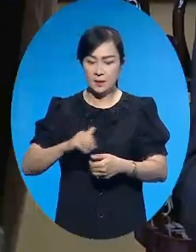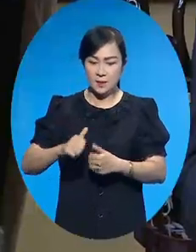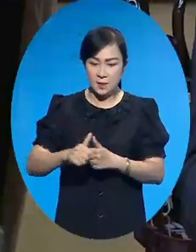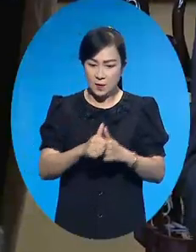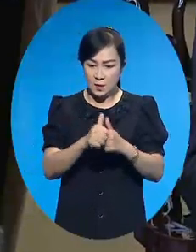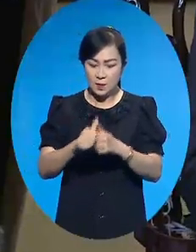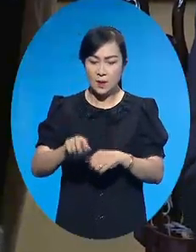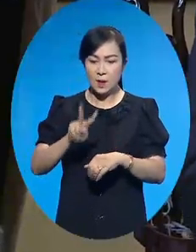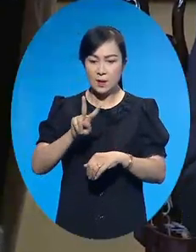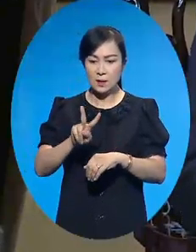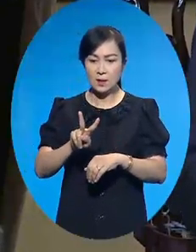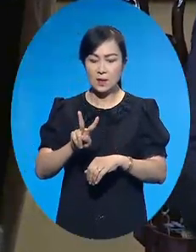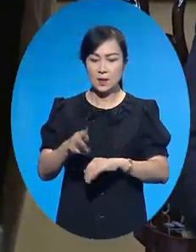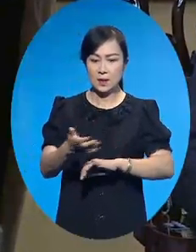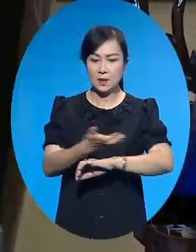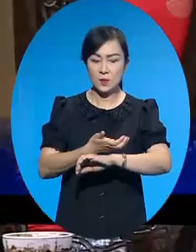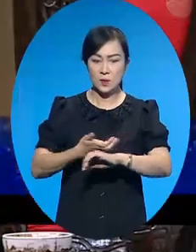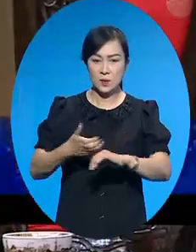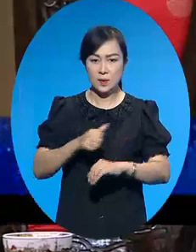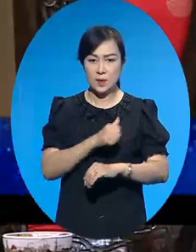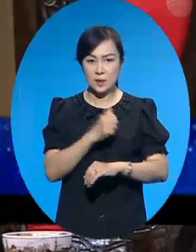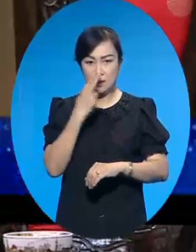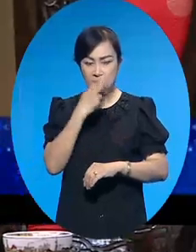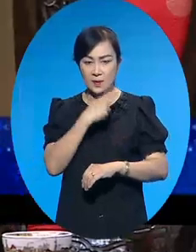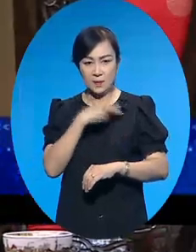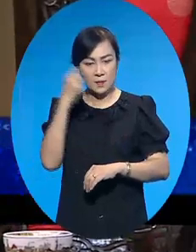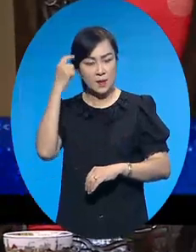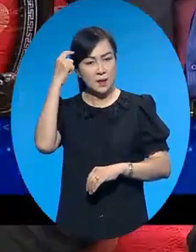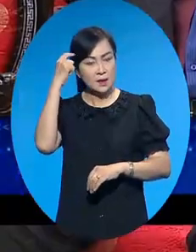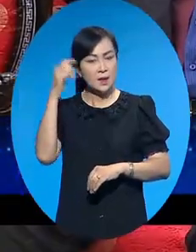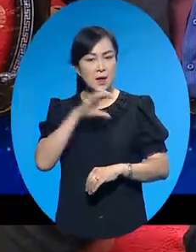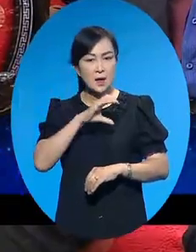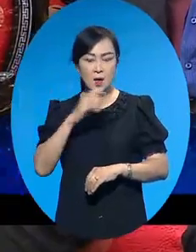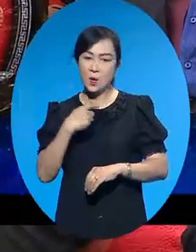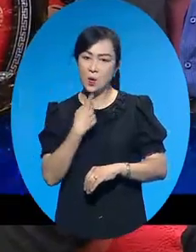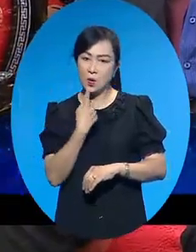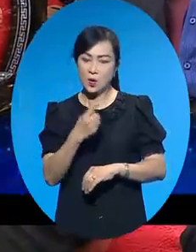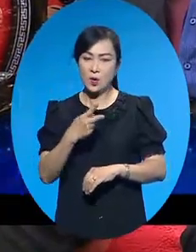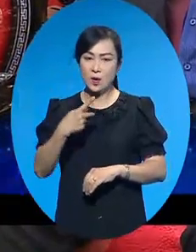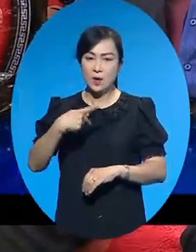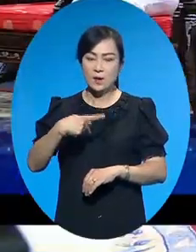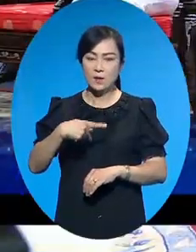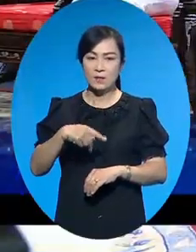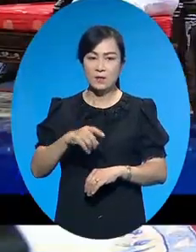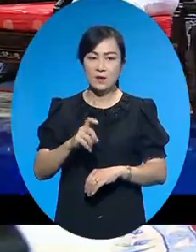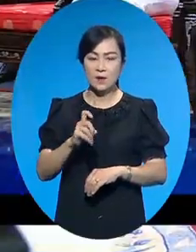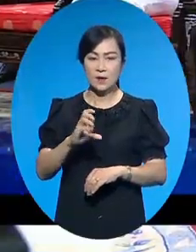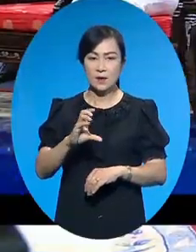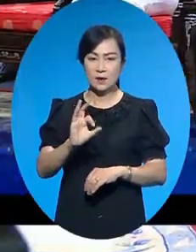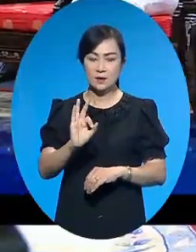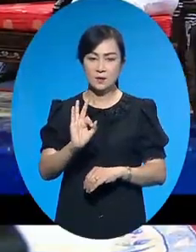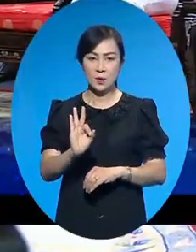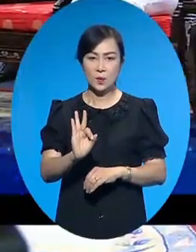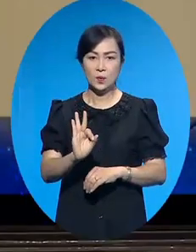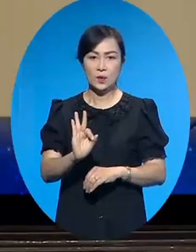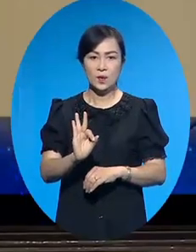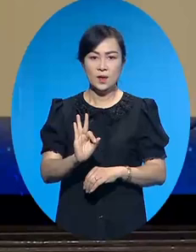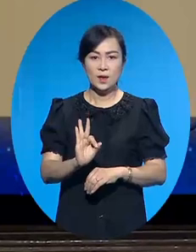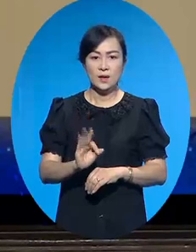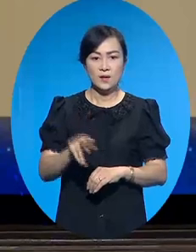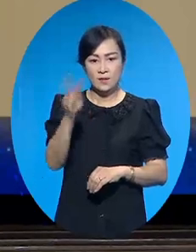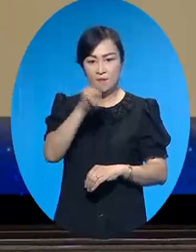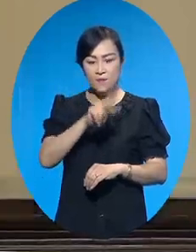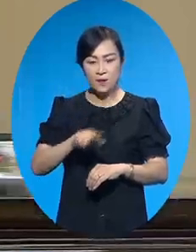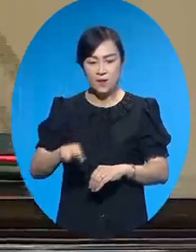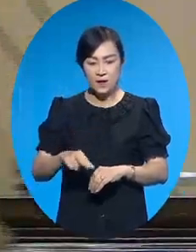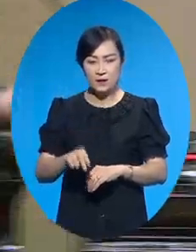dân hai nước Việt Nam-Cuba. Người dân Việt Nam luôn ghi nhớ câu nói bất hủ của cố lãnh tụ Fidel Castro: vì Việt Nam,